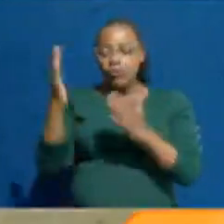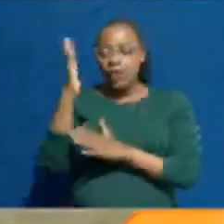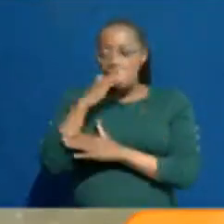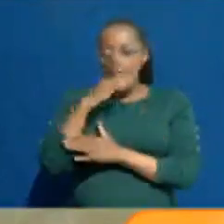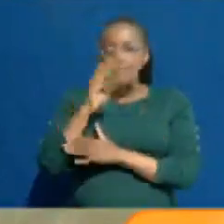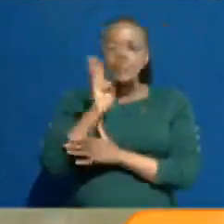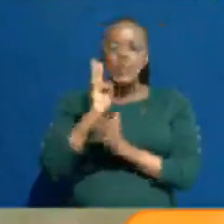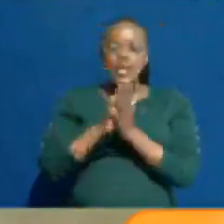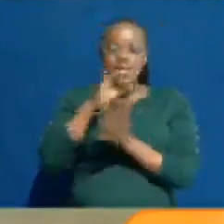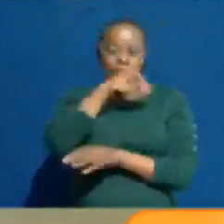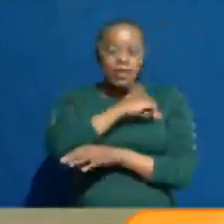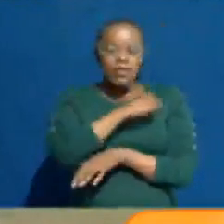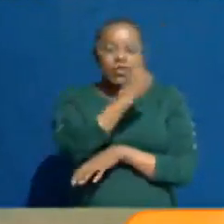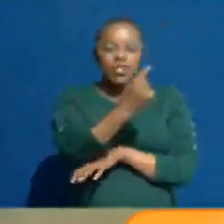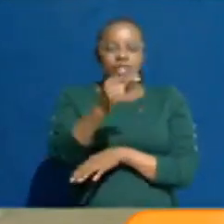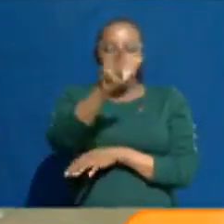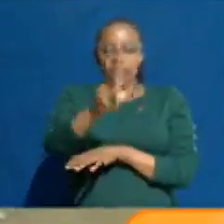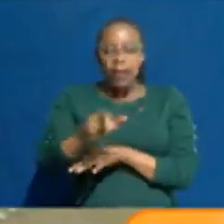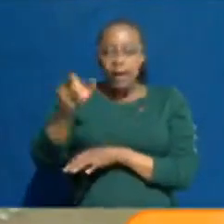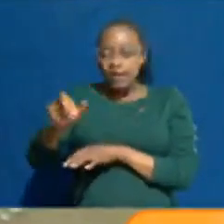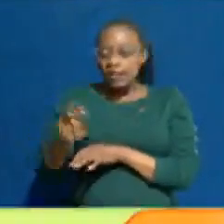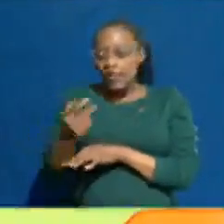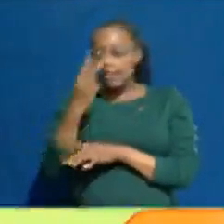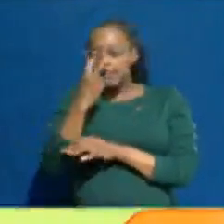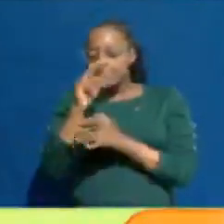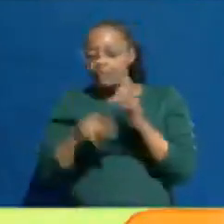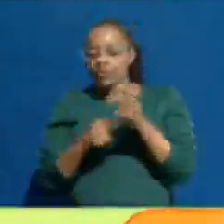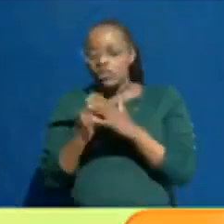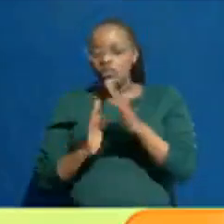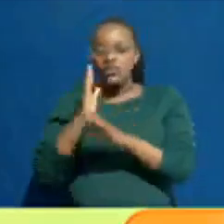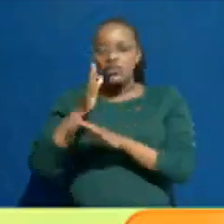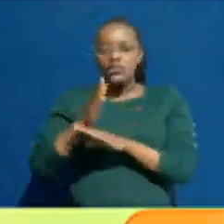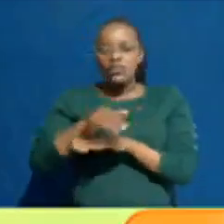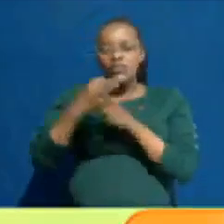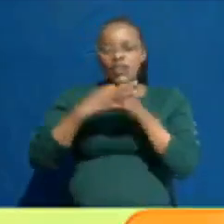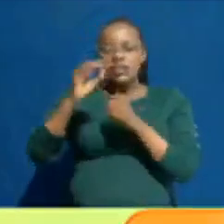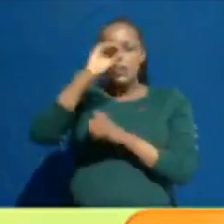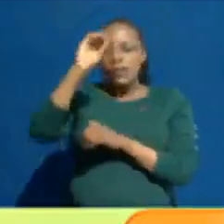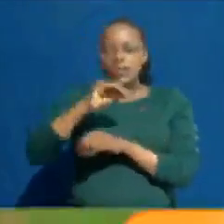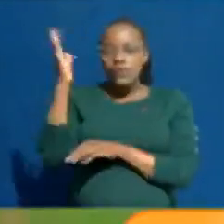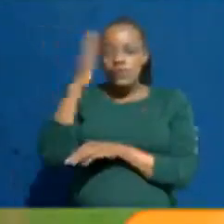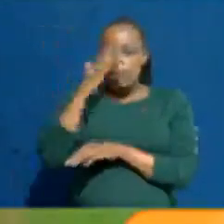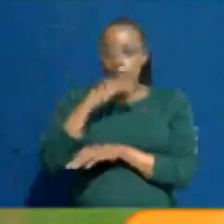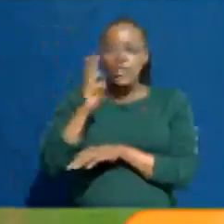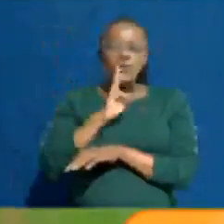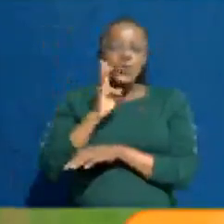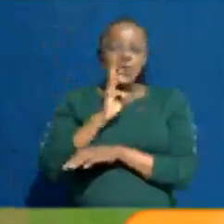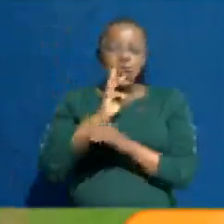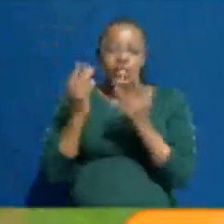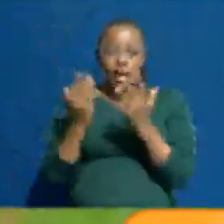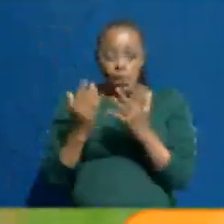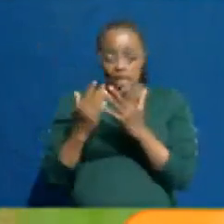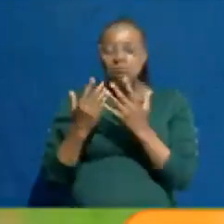na manufaa ya kila mmoja. Inakisiwa kwamba zaidi ya 80% ya maji taka katika mataifa